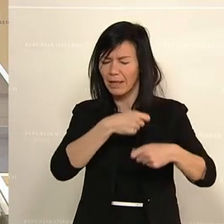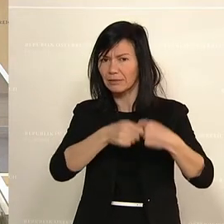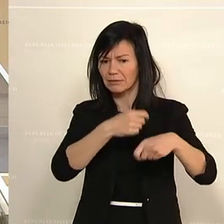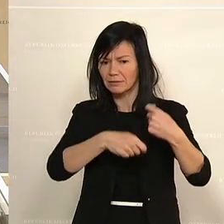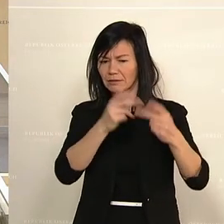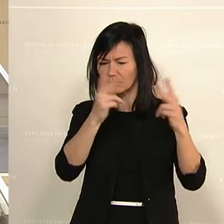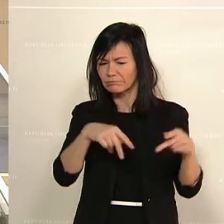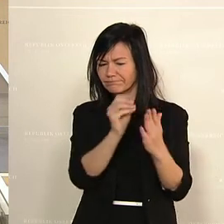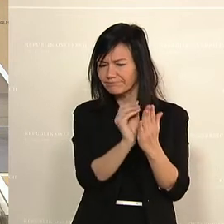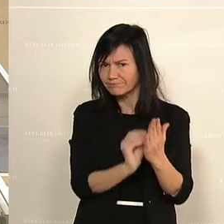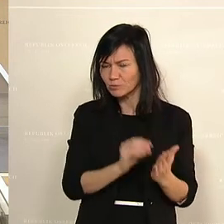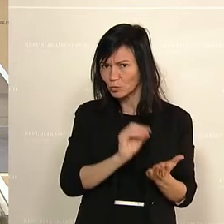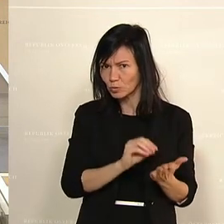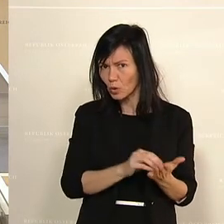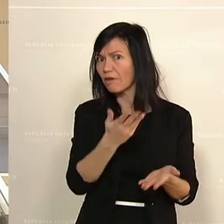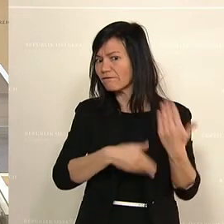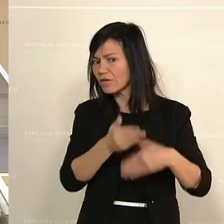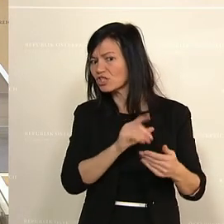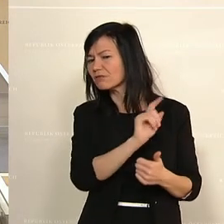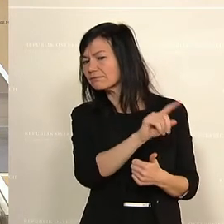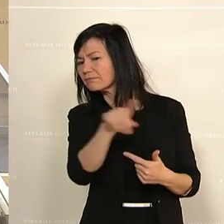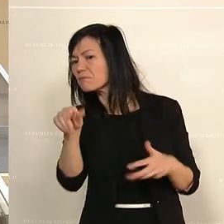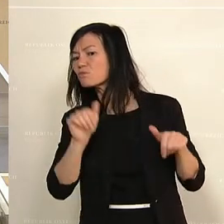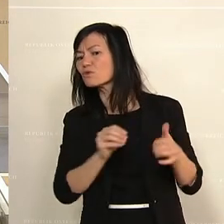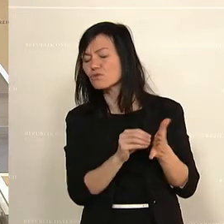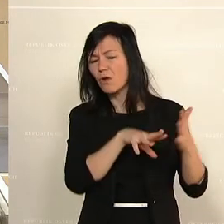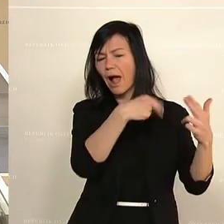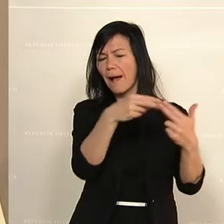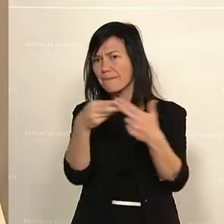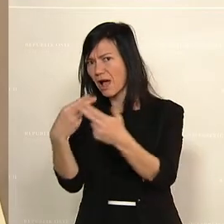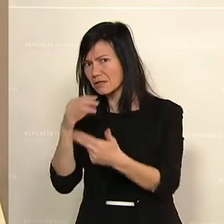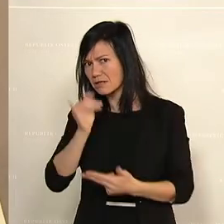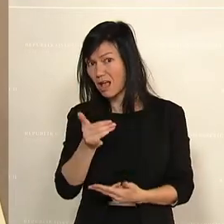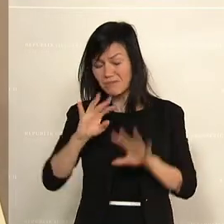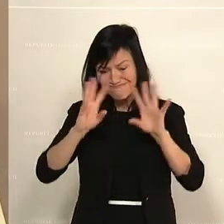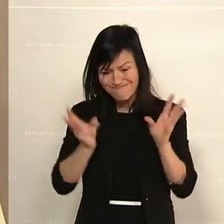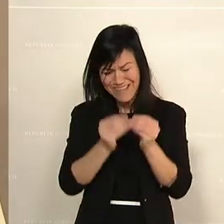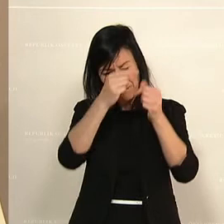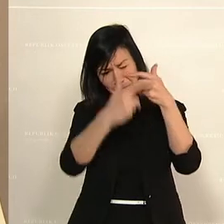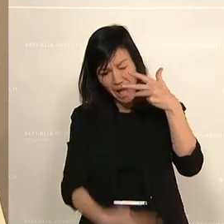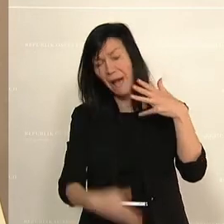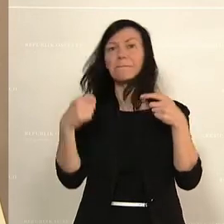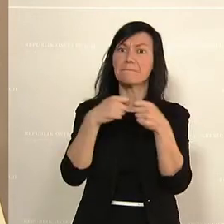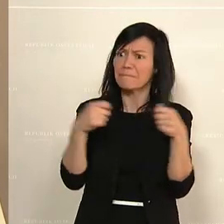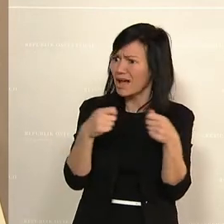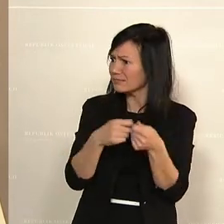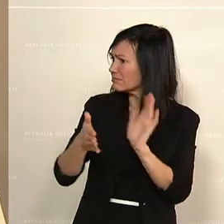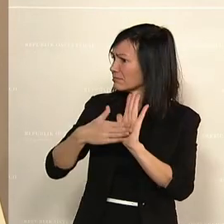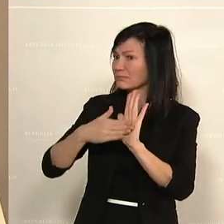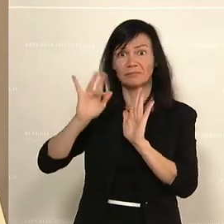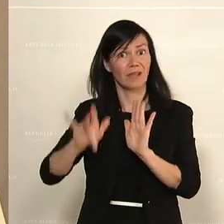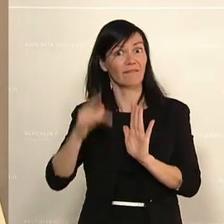wir hier doch auch noch in einigen Wirtschaftssparten noch etwas nachbessern werden müssen. Aber all diese Maßnahmen zeigen doch, dass hier verantwortungsvoll gearbeitet